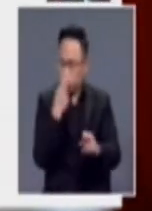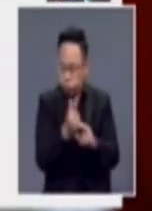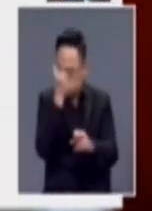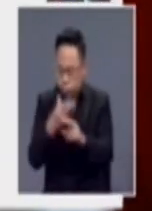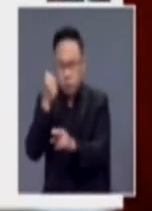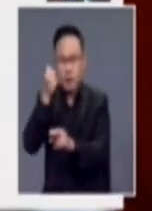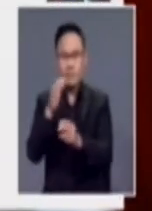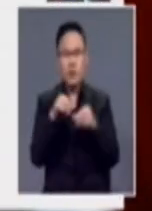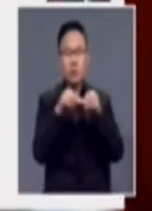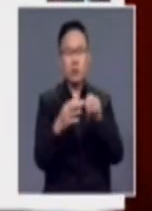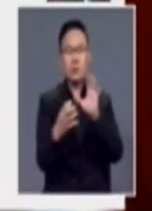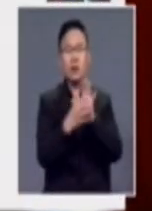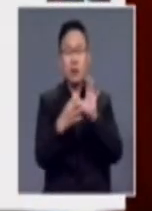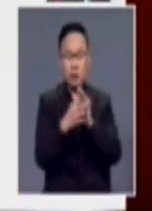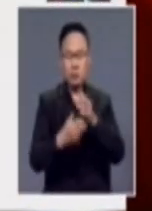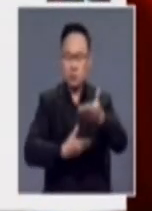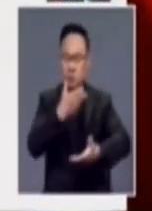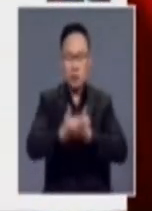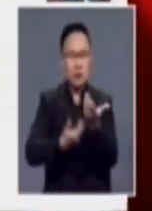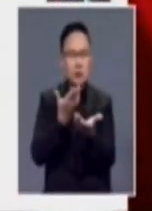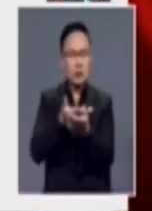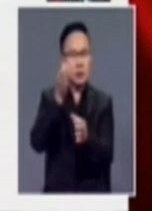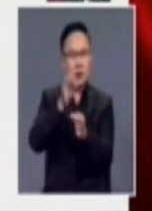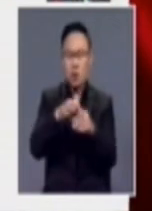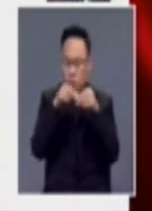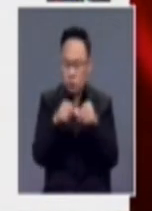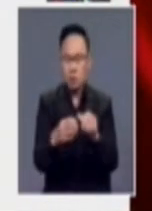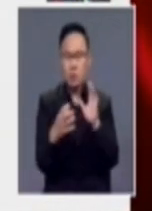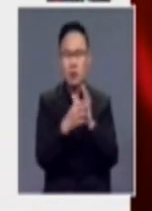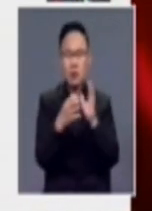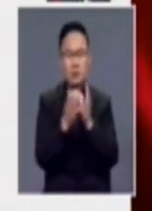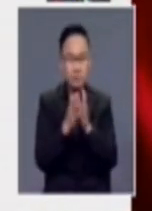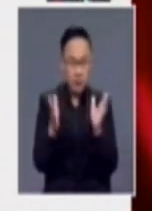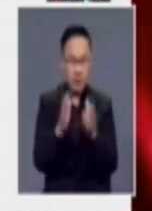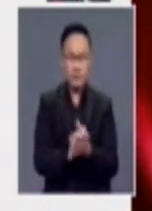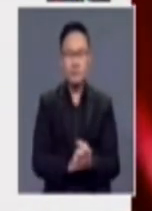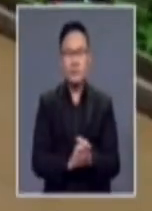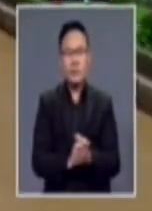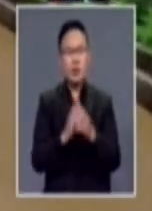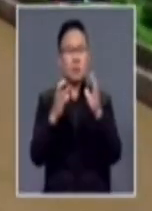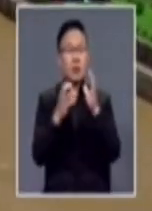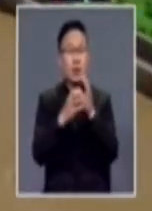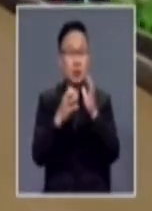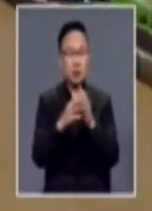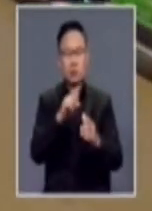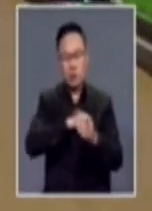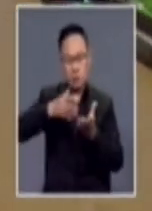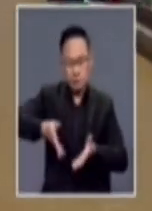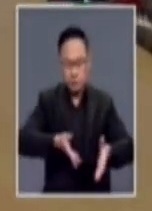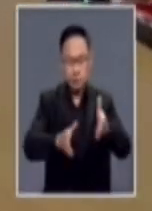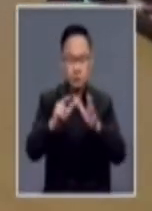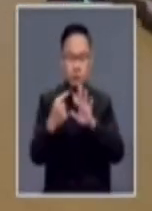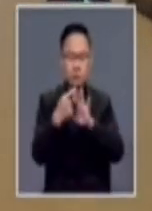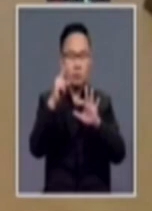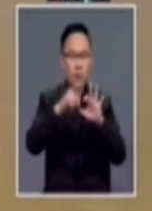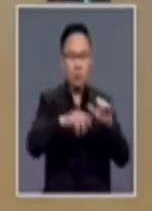วมทั้งมีสถาบันธุรกิจและสถาบันการเงินชั้นนำของประเทศขณะเดียวกันภาคกลางยังอยู่ในพื้นที่ลุ่มน้ำขนาดใหญ่7ลุ่ม